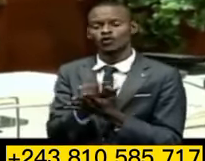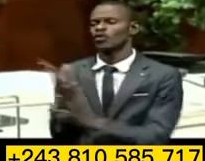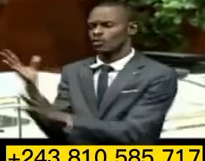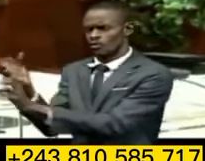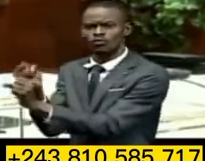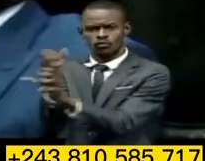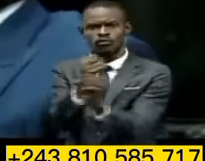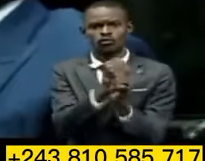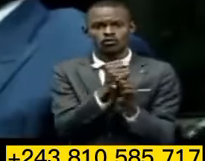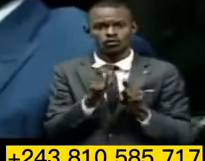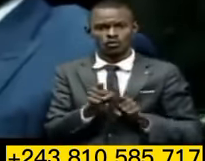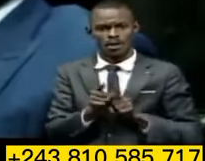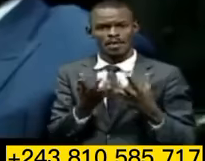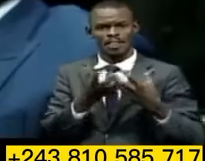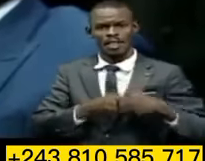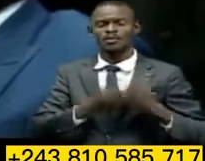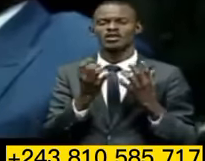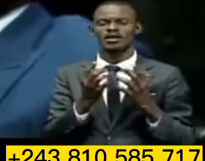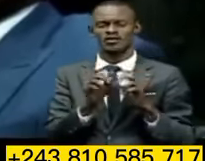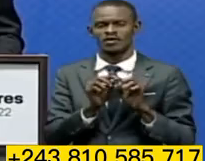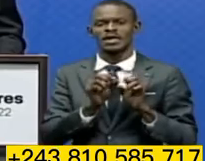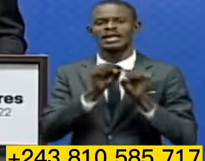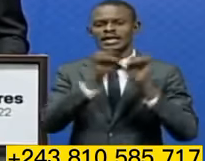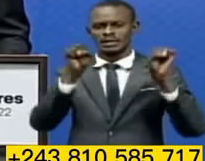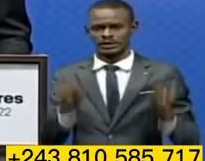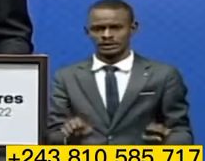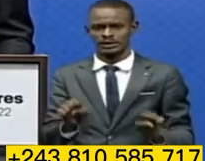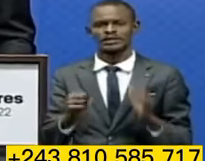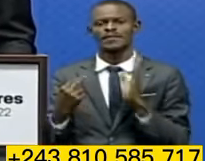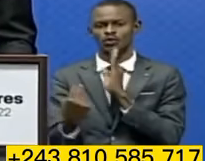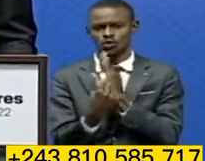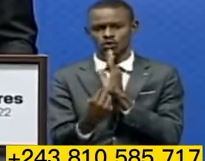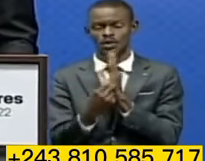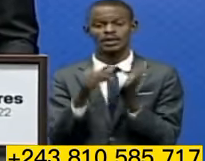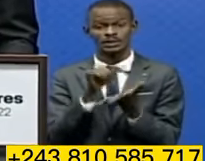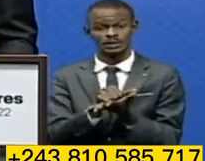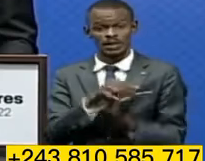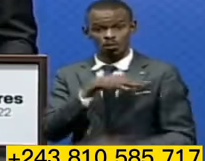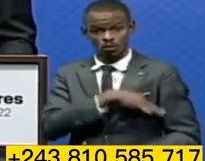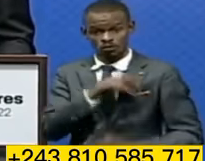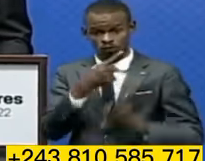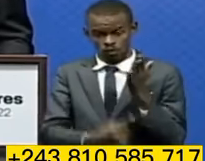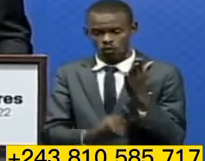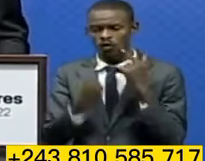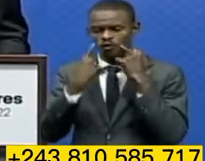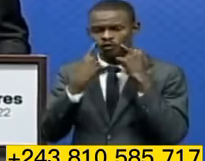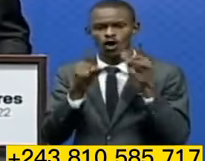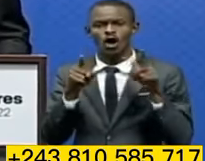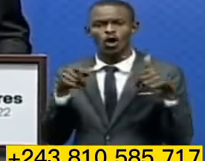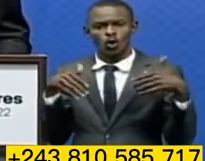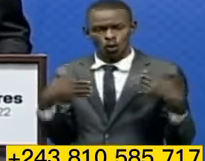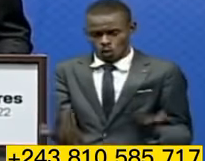l'actuelle configuration de l'écosystème numérique. Cela aura l'avantage d'optimiser la mobilisation de